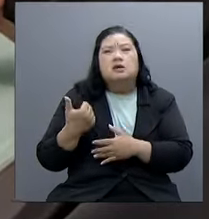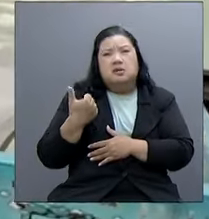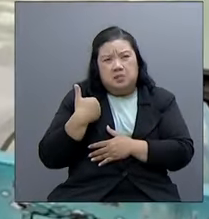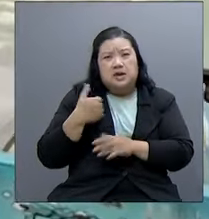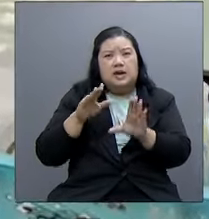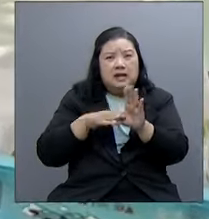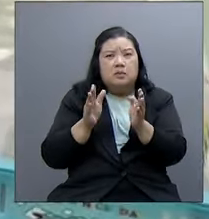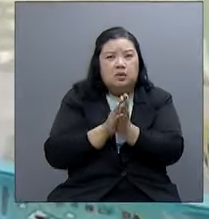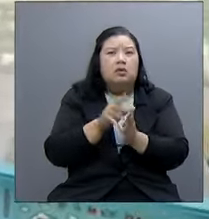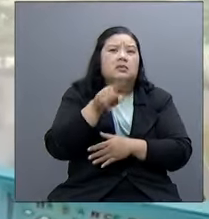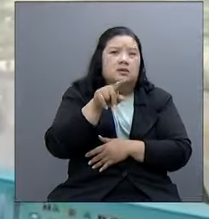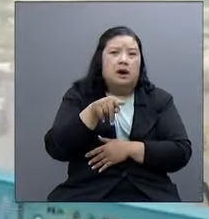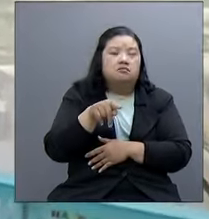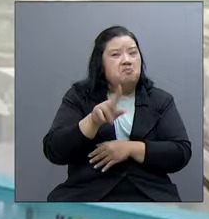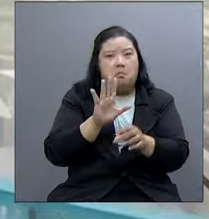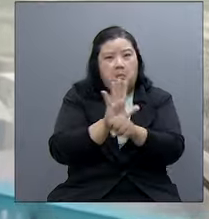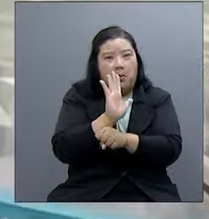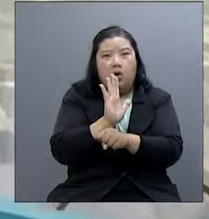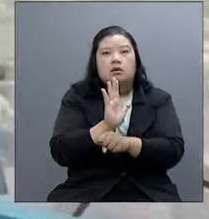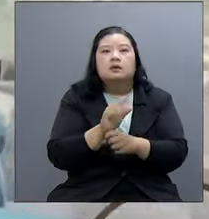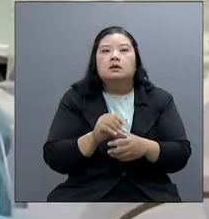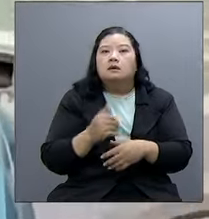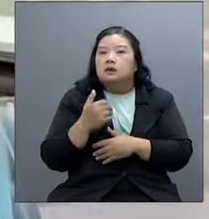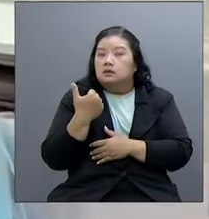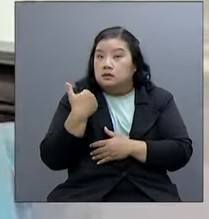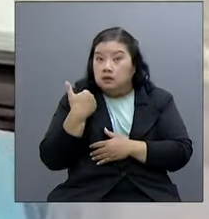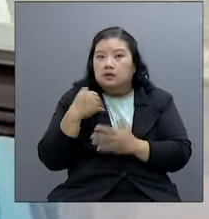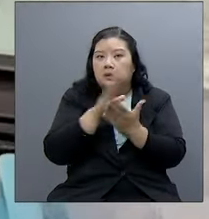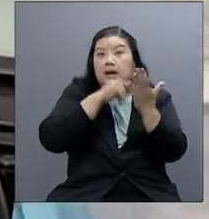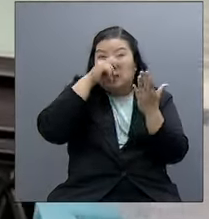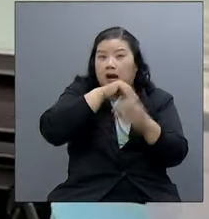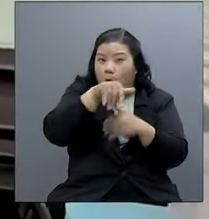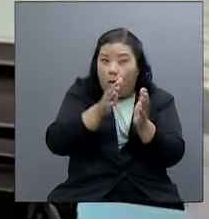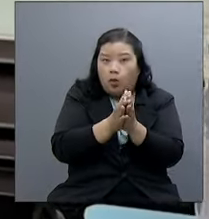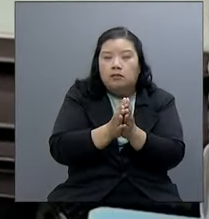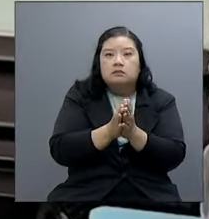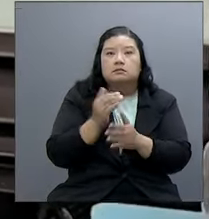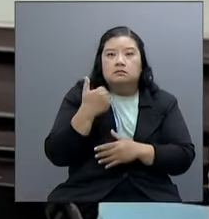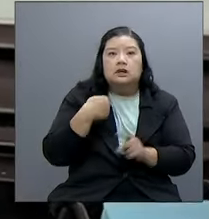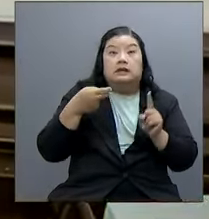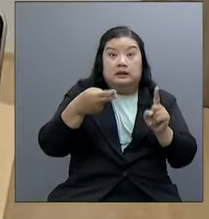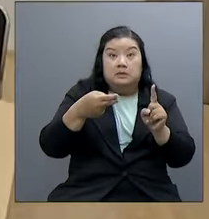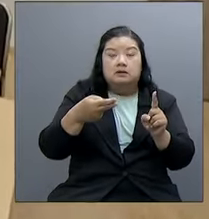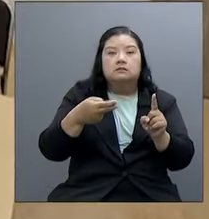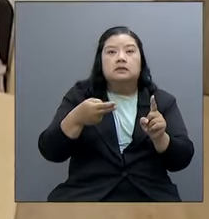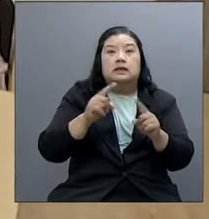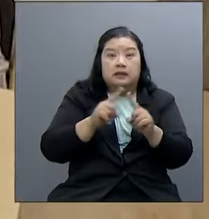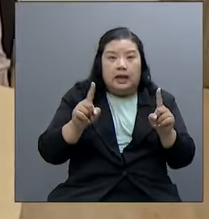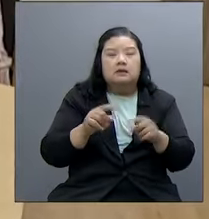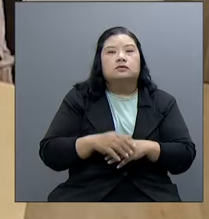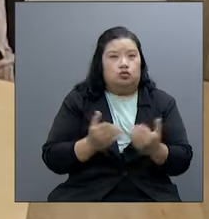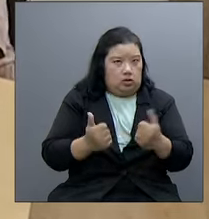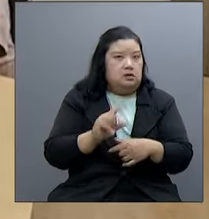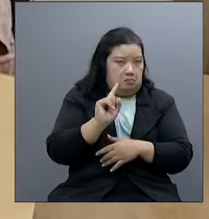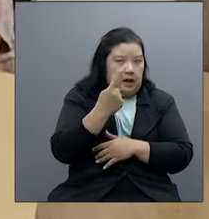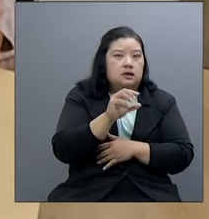แห่งซึงยไมเพีงพอต่อจำนPI Plaid่อน ขณะที่ทั่วประเทศมีคลินิเข้าร่มกวัน 1000 มืนแ่งและ ส. ป. ส. ช. กำลั